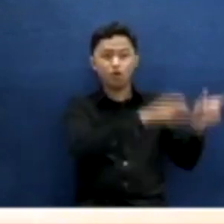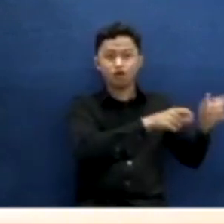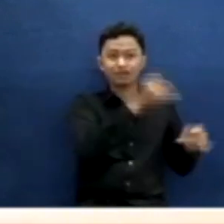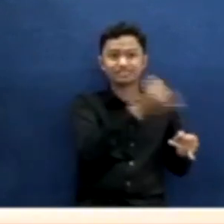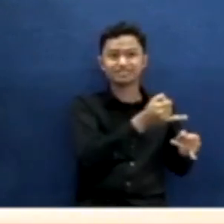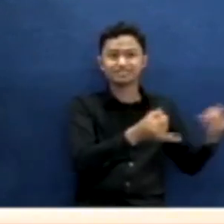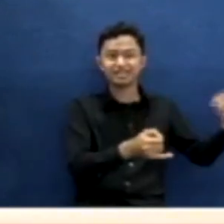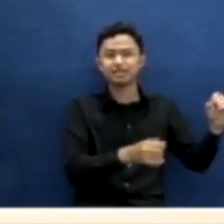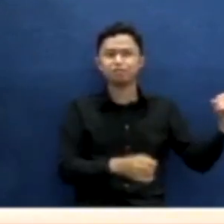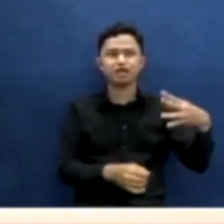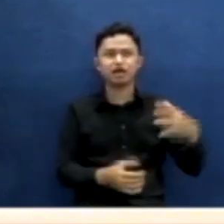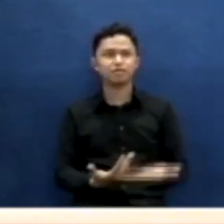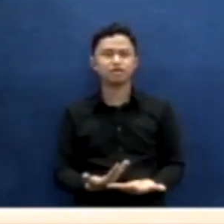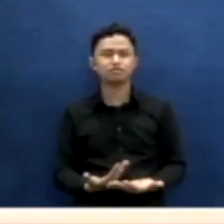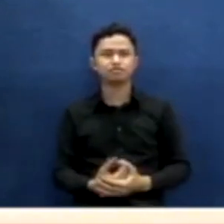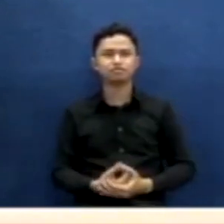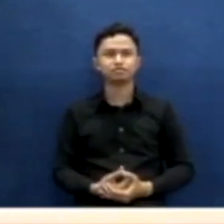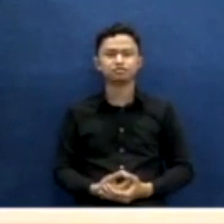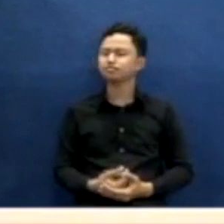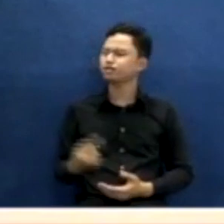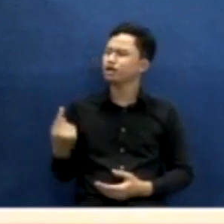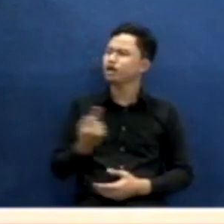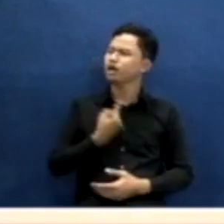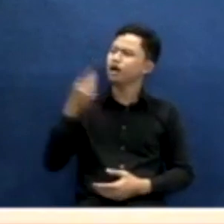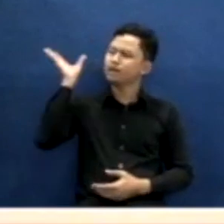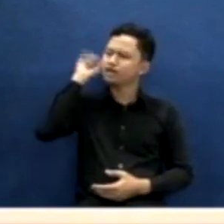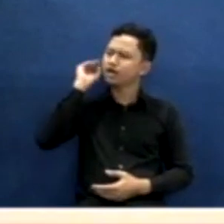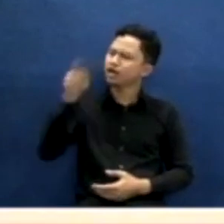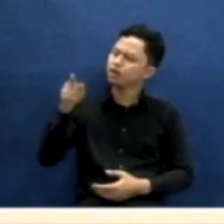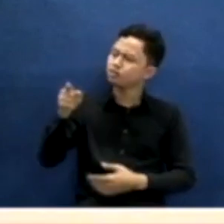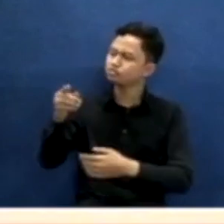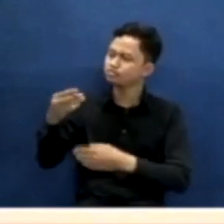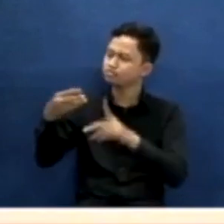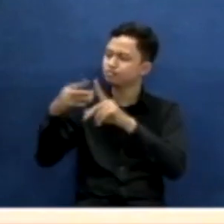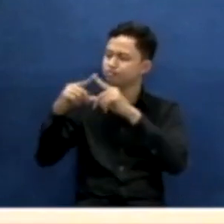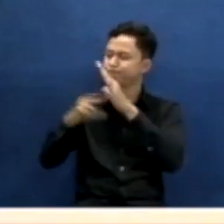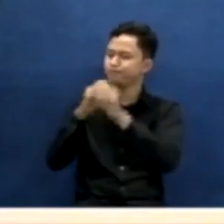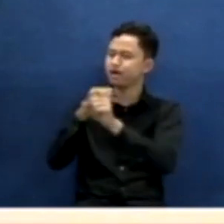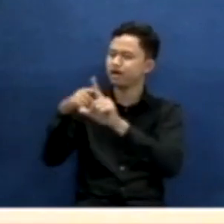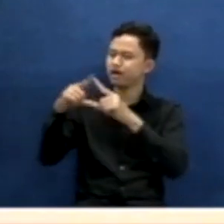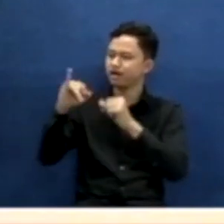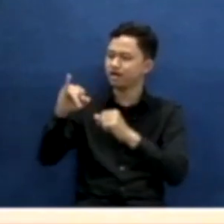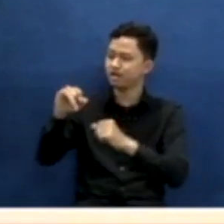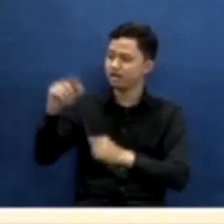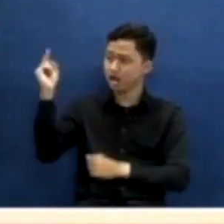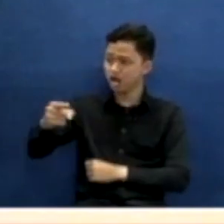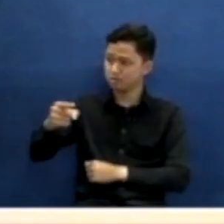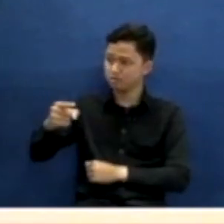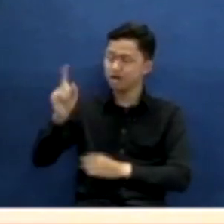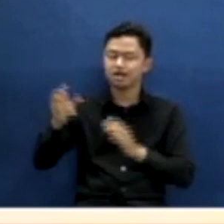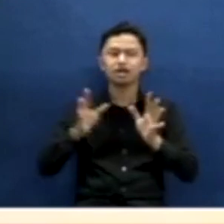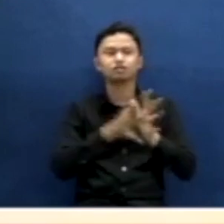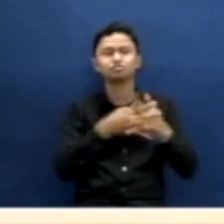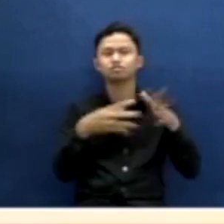penganutpoliteisme?Mereka berkata,"KamimendengarbahwaAndamelarangbangkai ."Ya,suratAlmaidahtelahturun menjelaskan